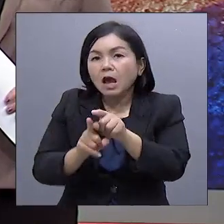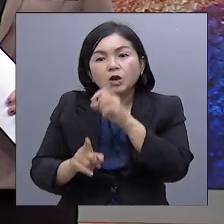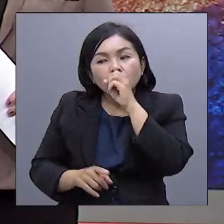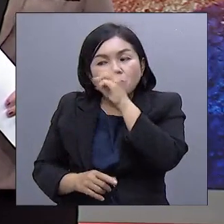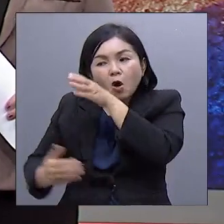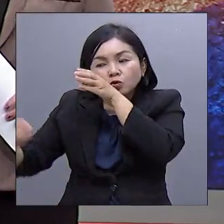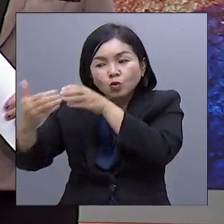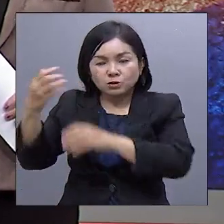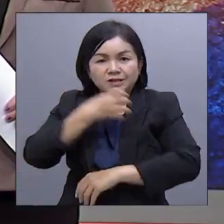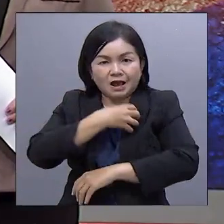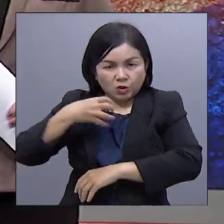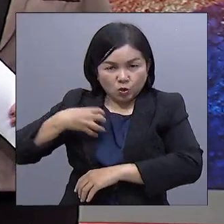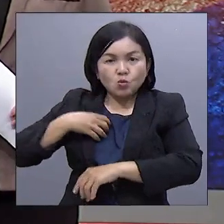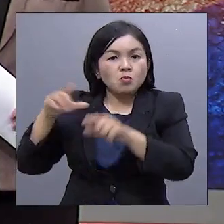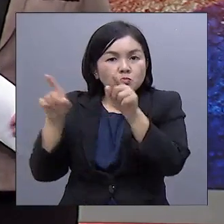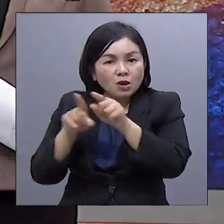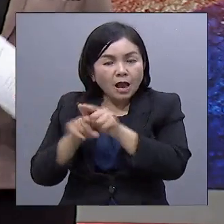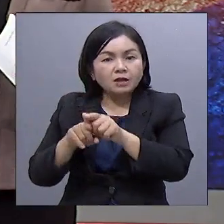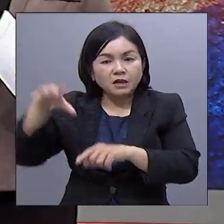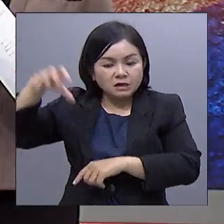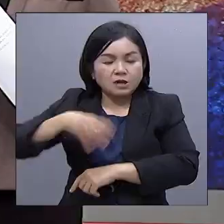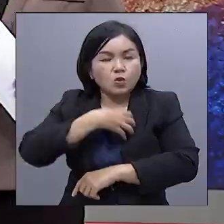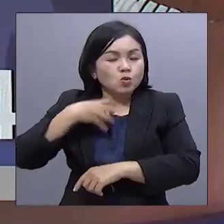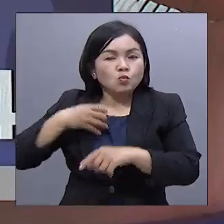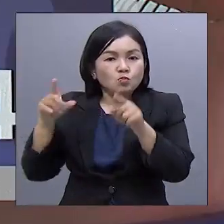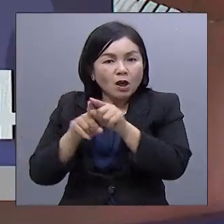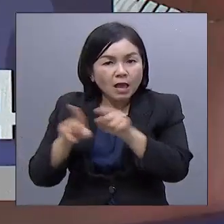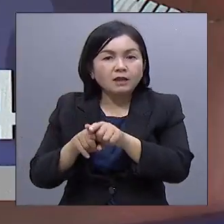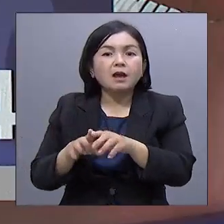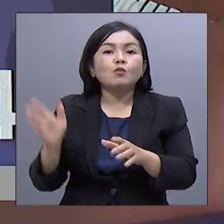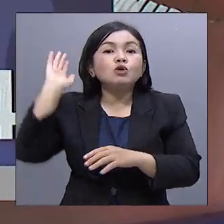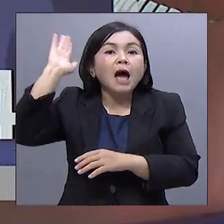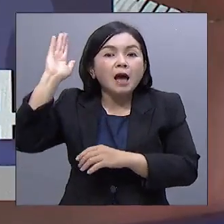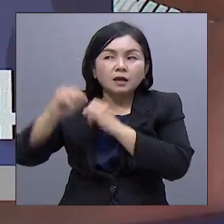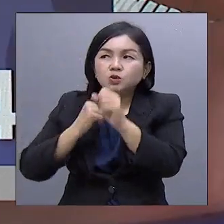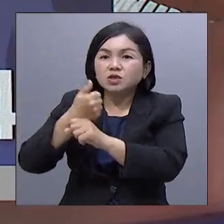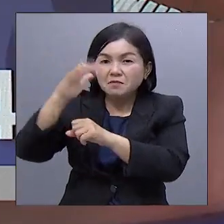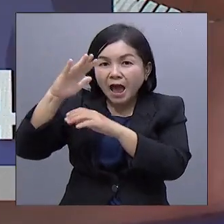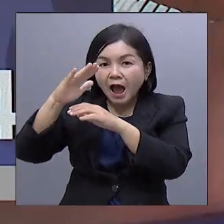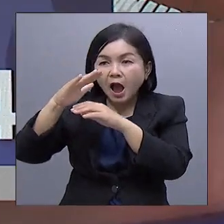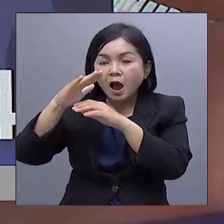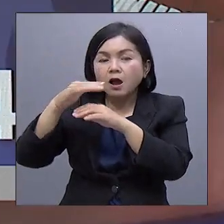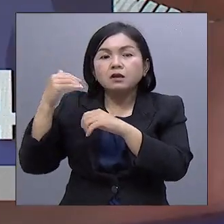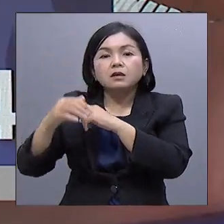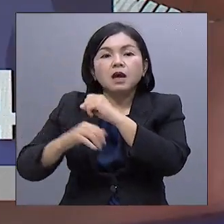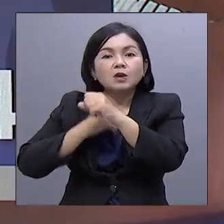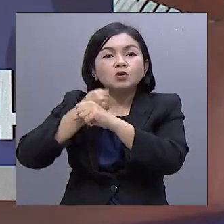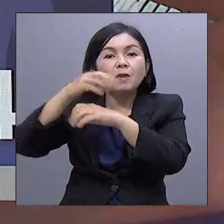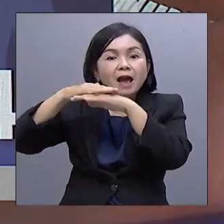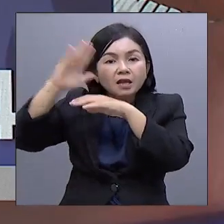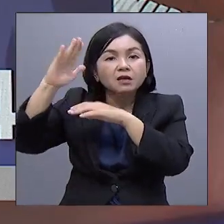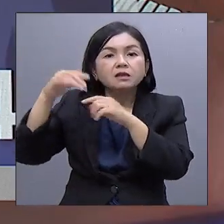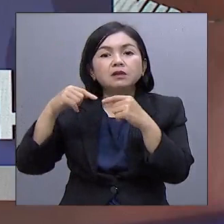กับสถานเอกอัครราชทูตหรือว่าสถานกงสุลค่ะเกณฑ์อายุของผู้ชายก็คือ 15ถึง 54ปี